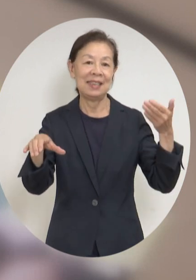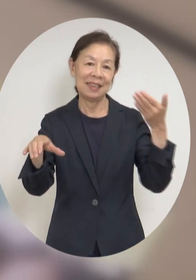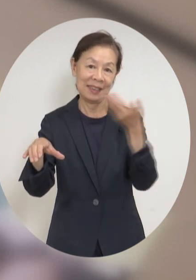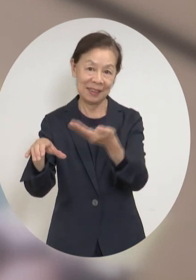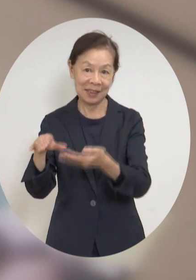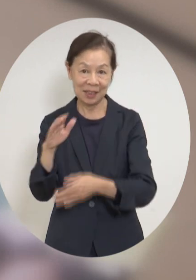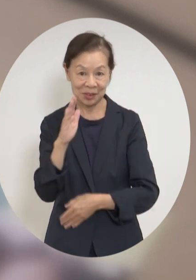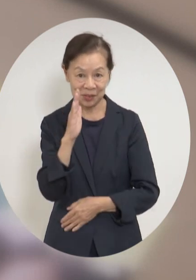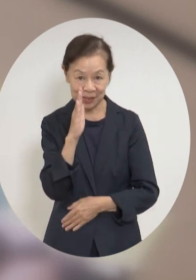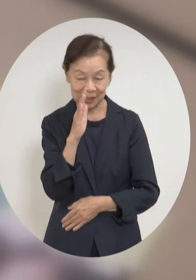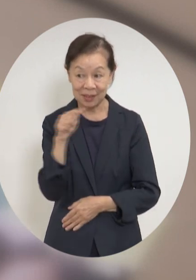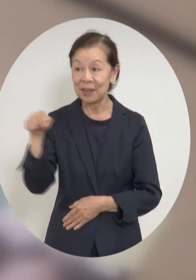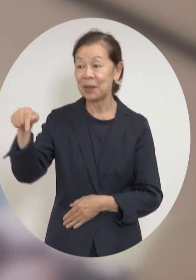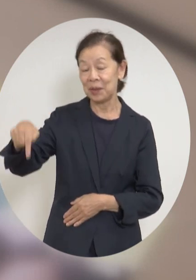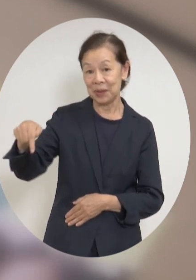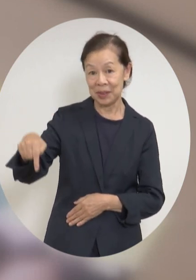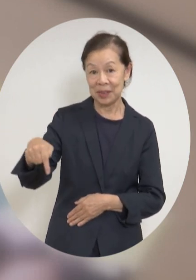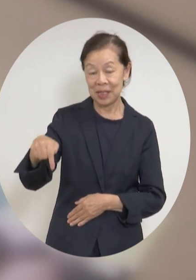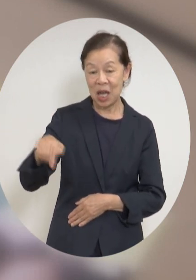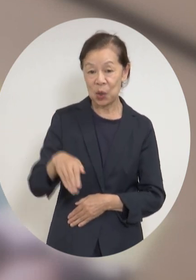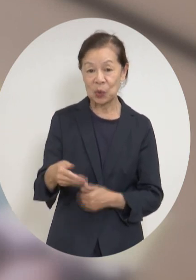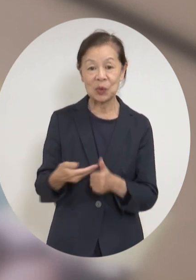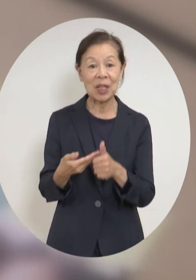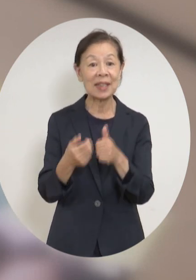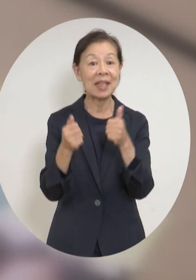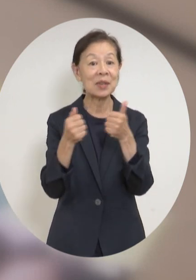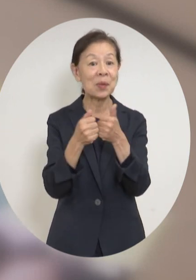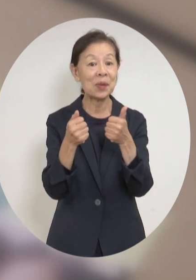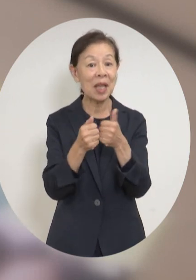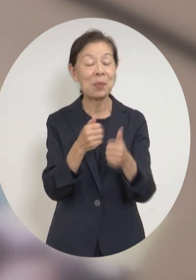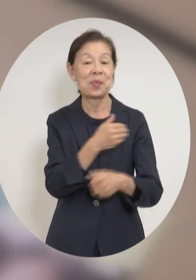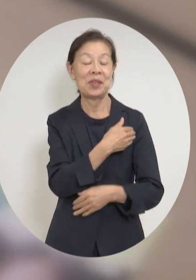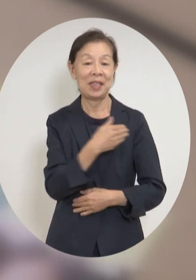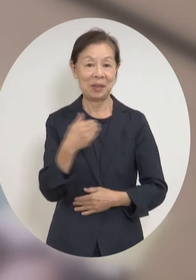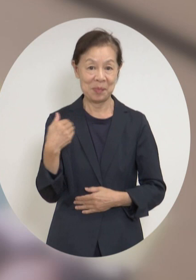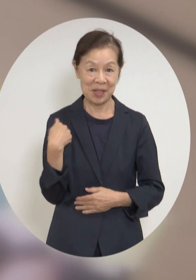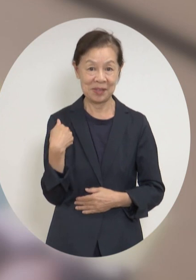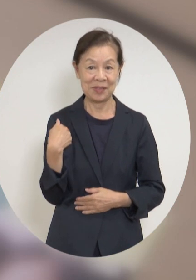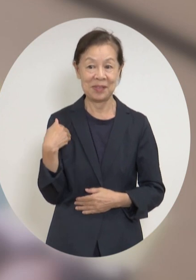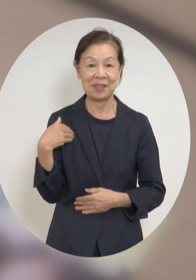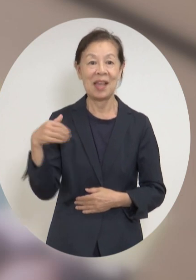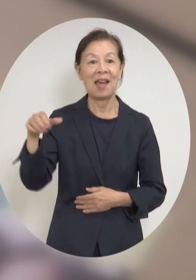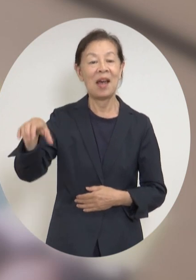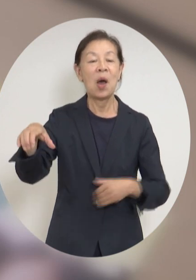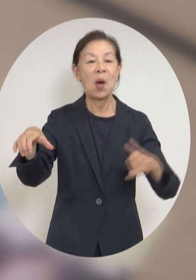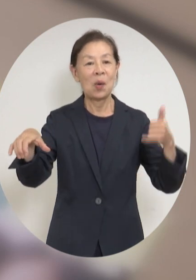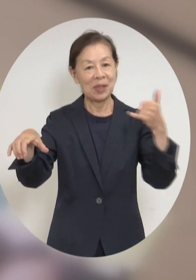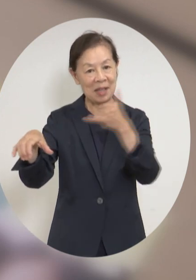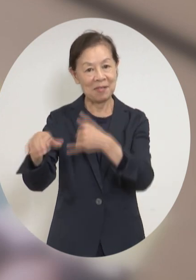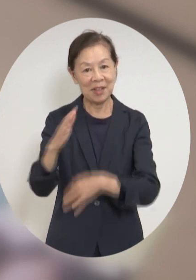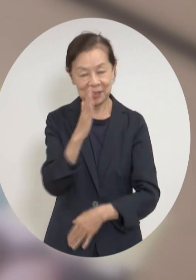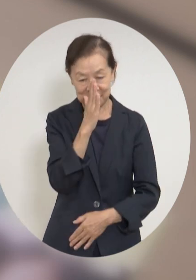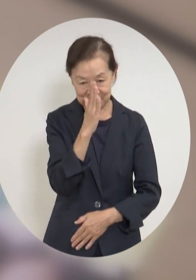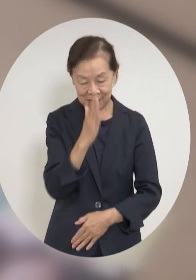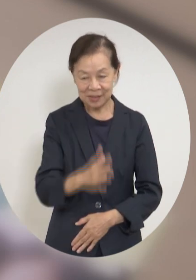なお、センターでは子育てに関する相談も受け付けていますので、お気軽にお電話ください。